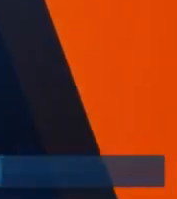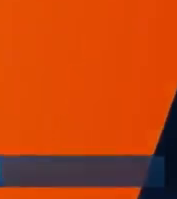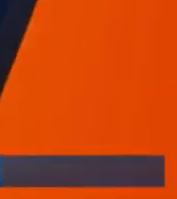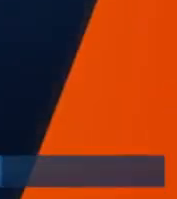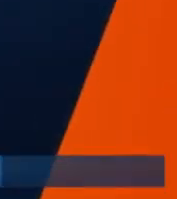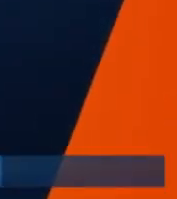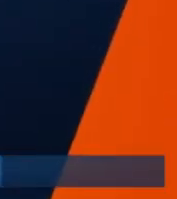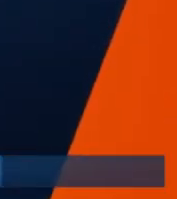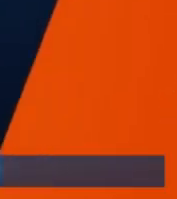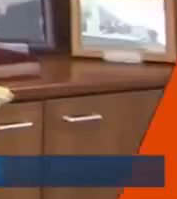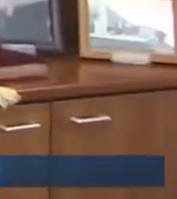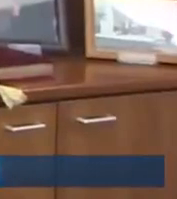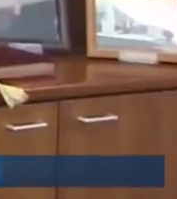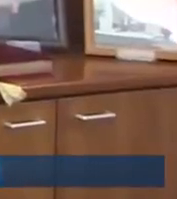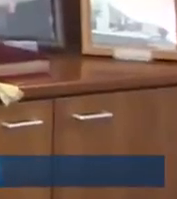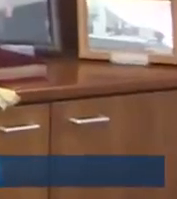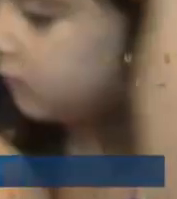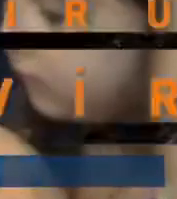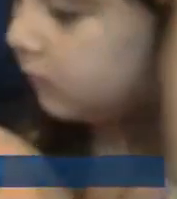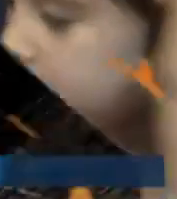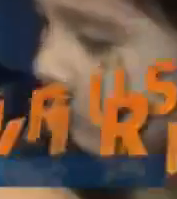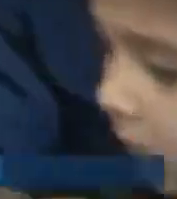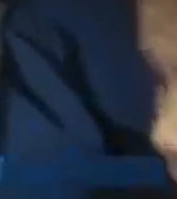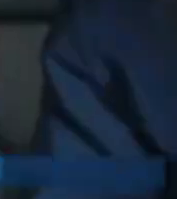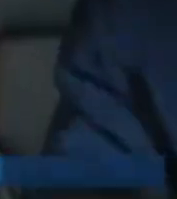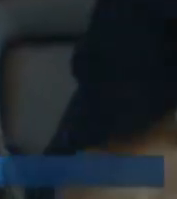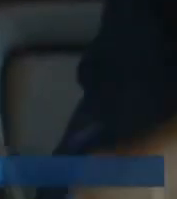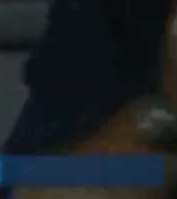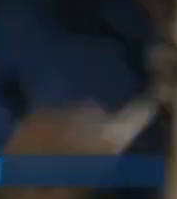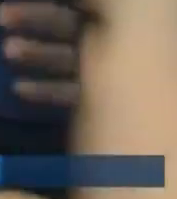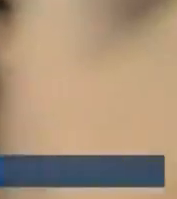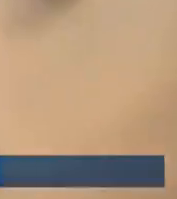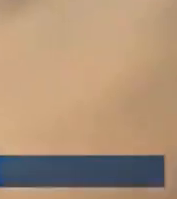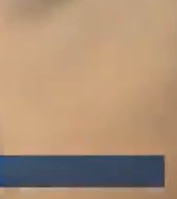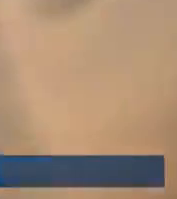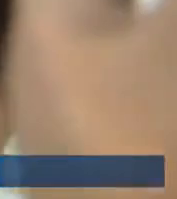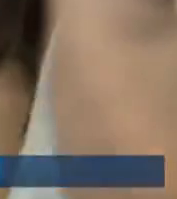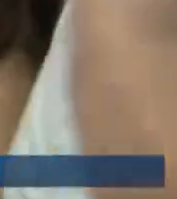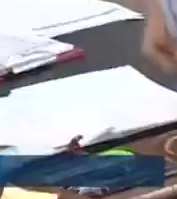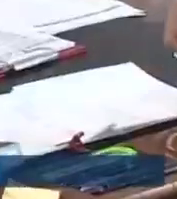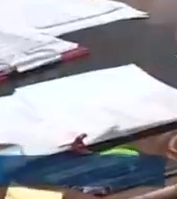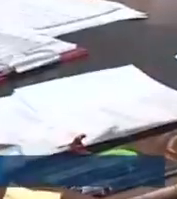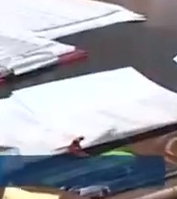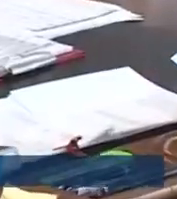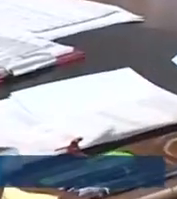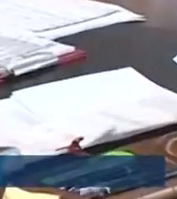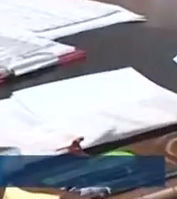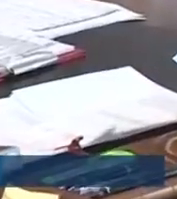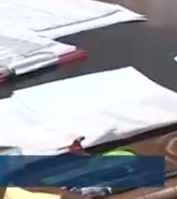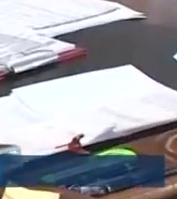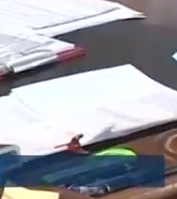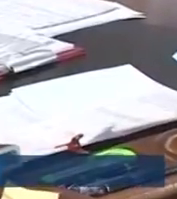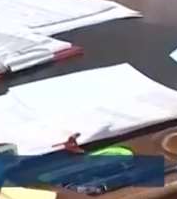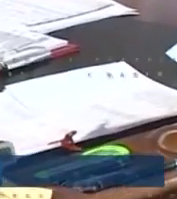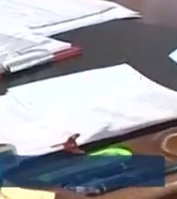Bir 78 bin lira bir atışımız var dedi. Virüsü yendi ama dolandırıcılara yenildi. Galatasaraylı yönetici